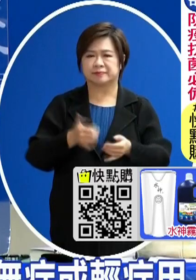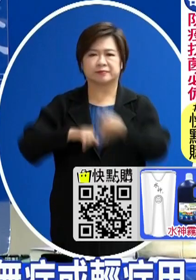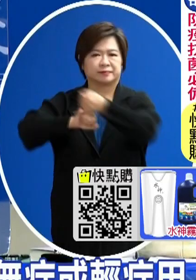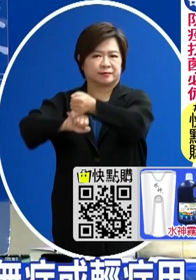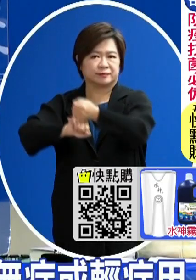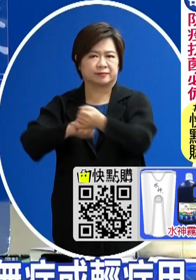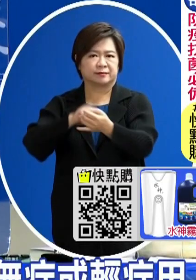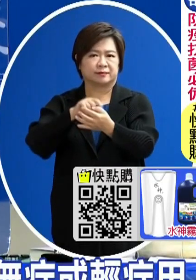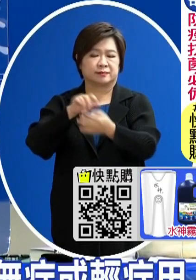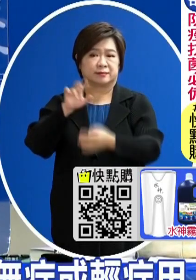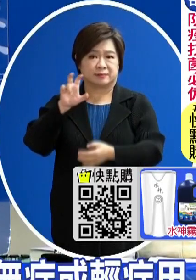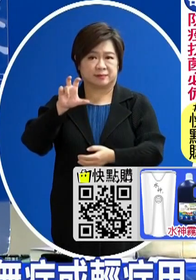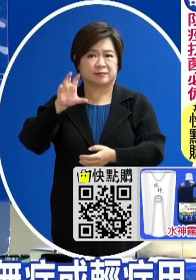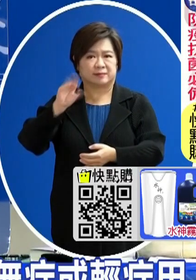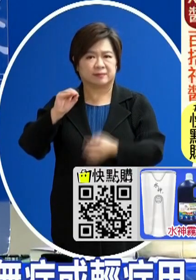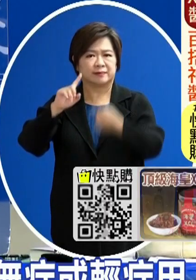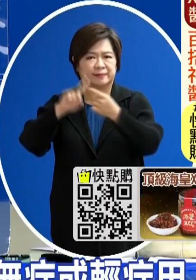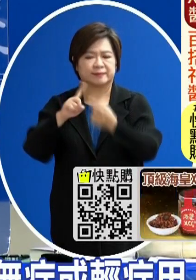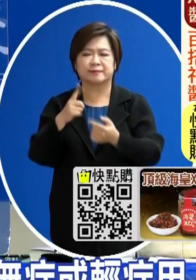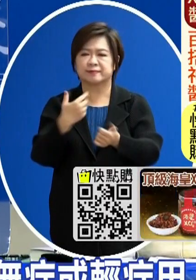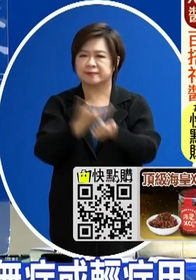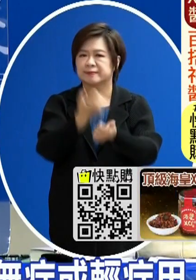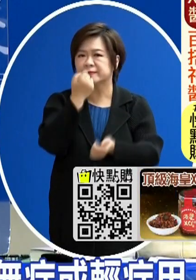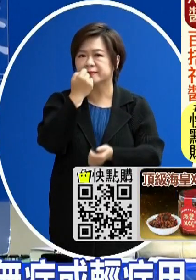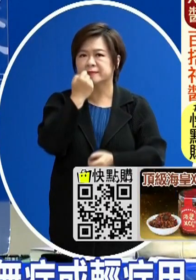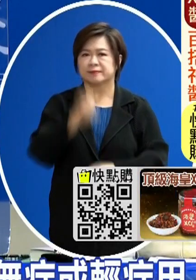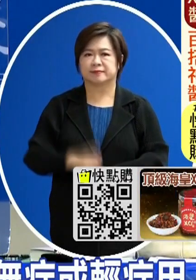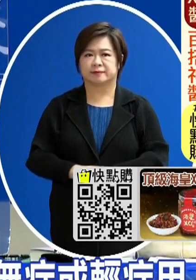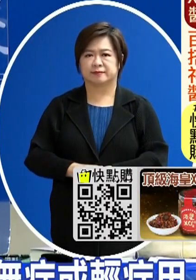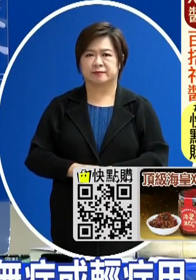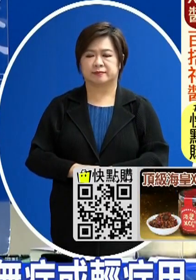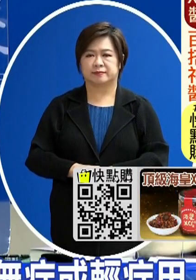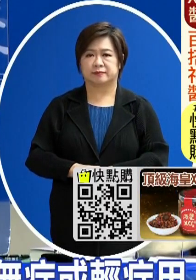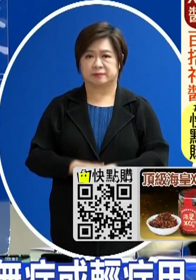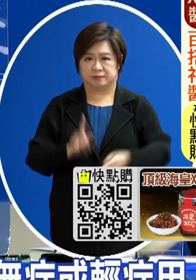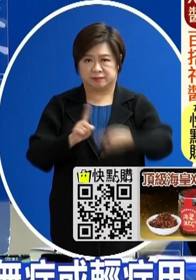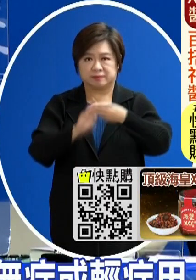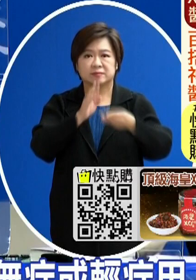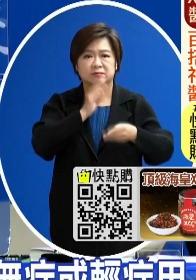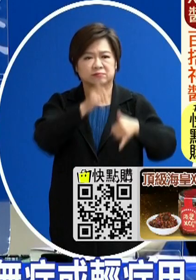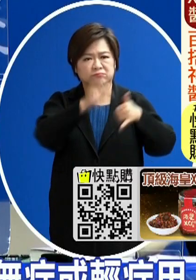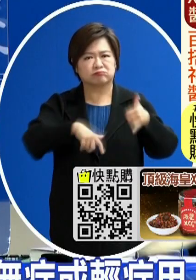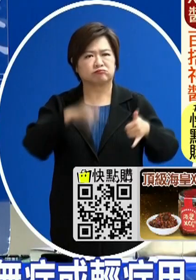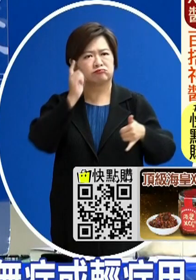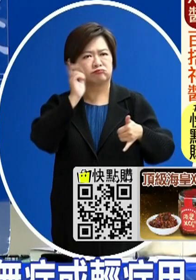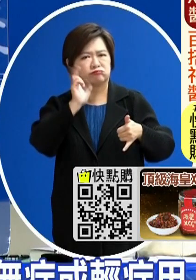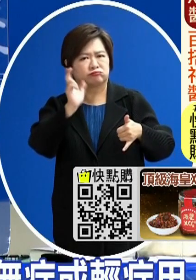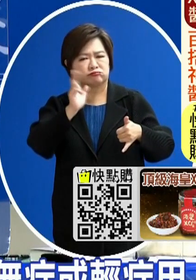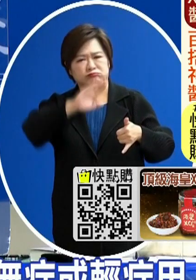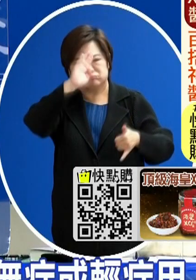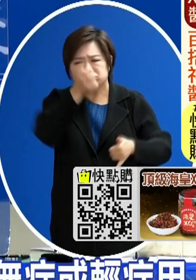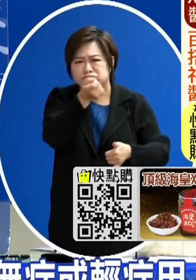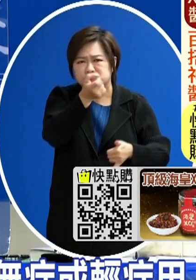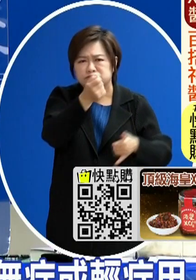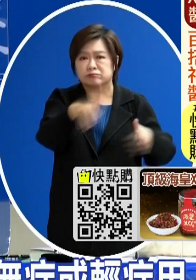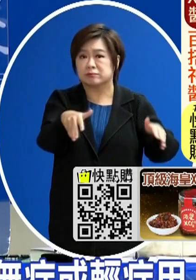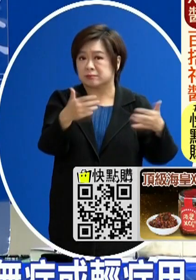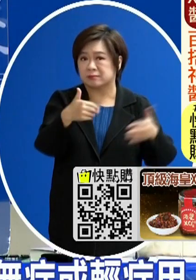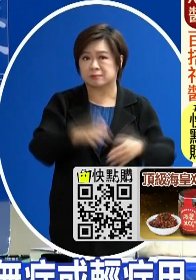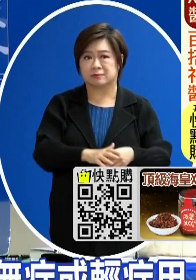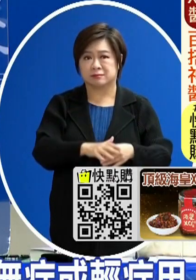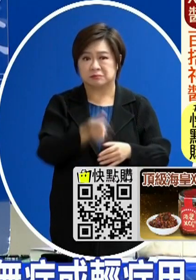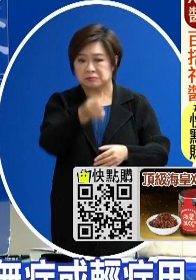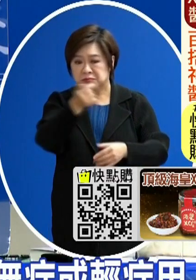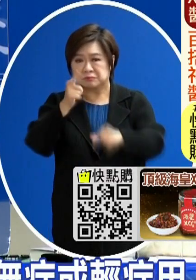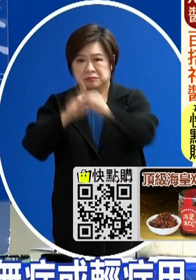购70万剂万人份，那这个是使用最主要就是用在无症状跟轻症的个案，所以并不是到